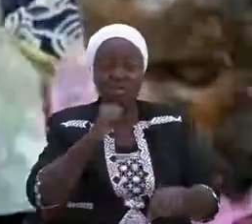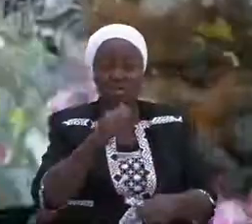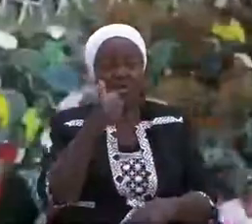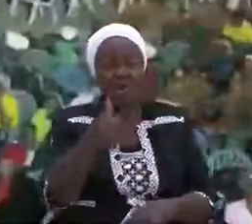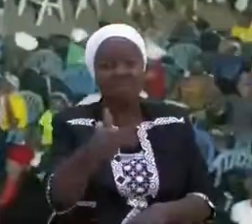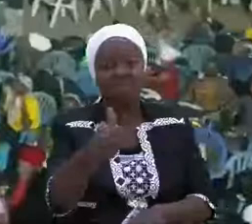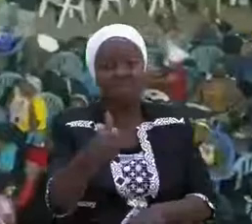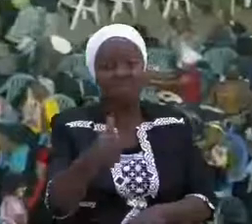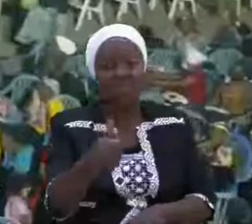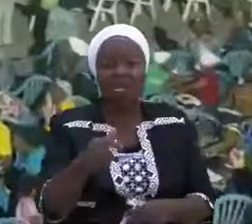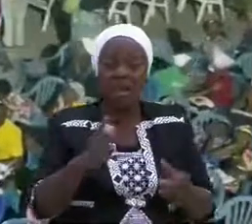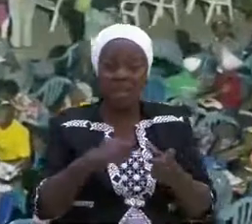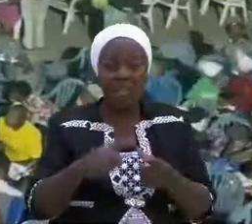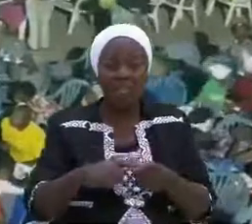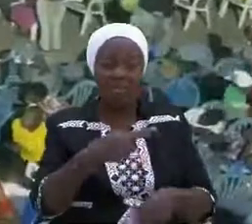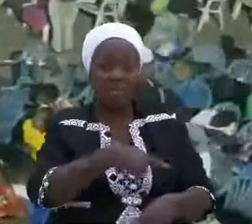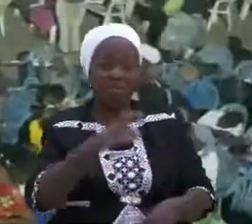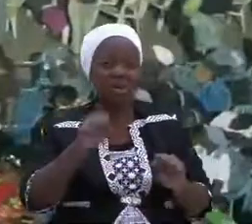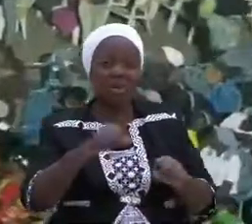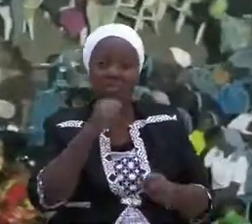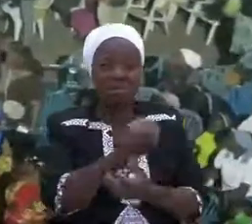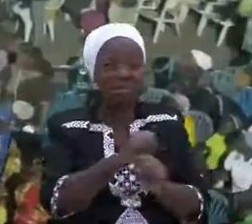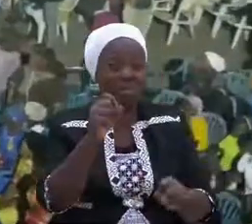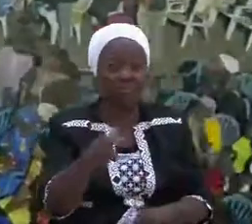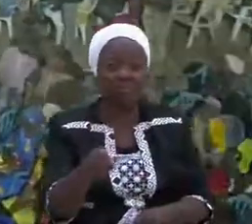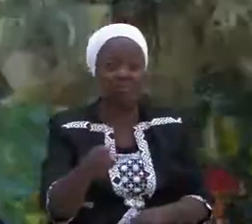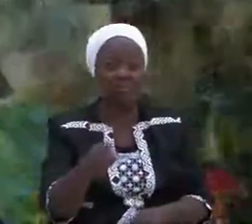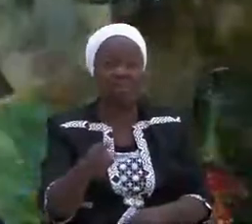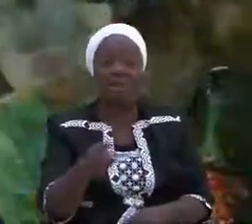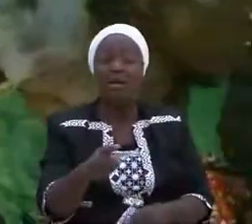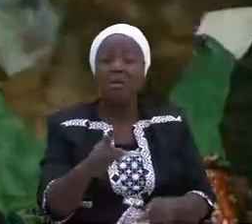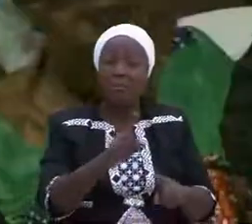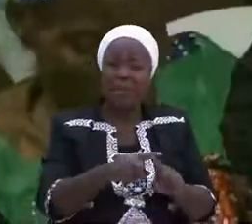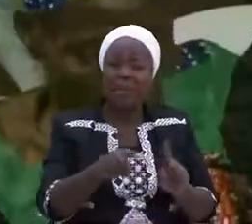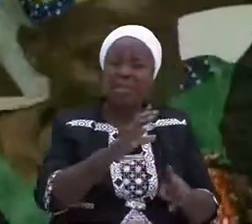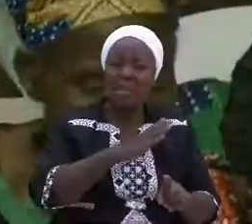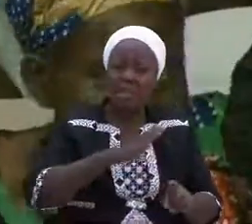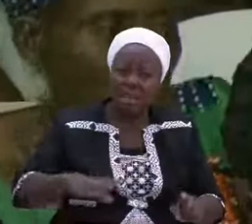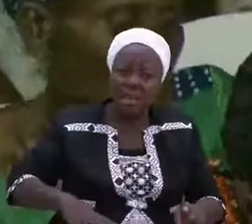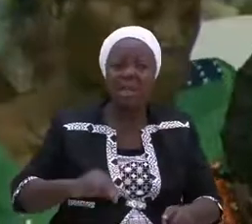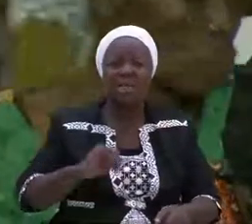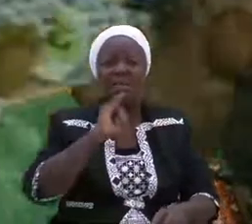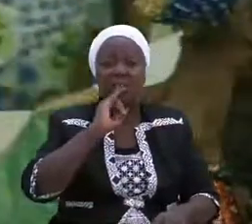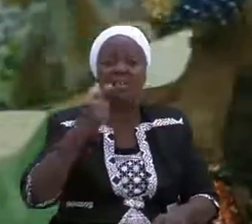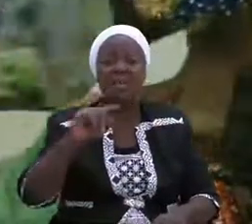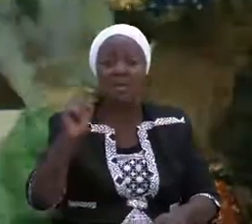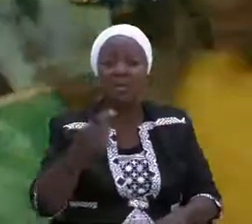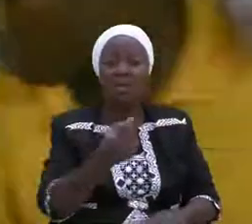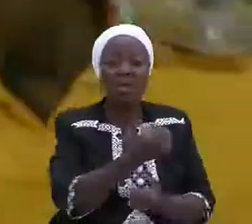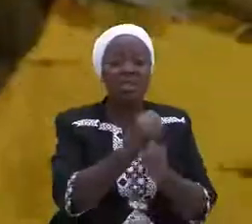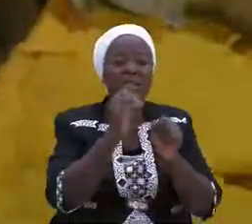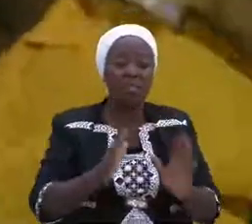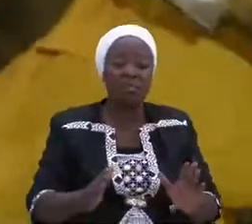sauver. Je suis un bon samaritain, ça ne peut pas te sauver. Christ est le seul